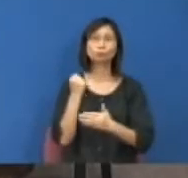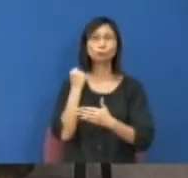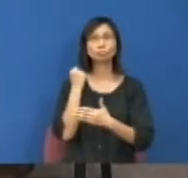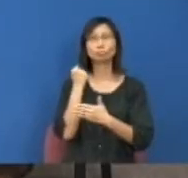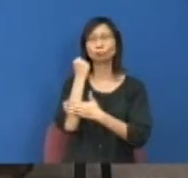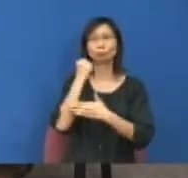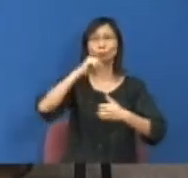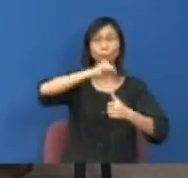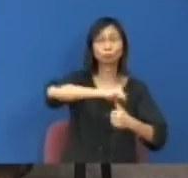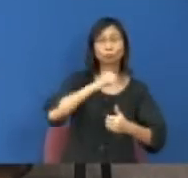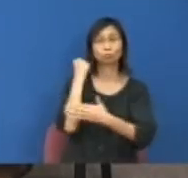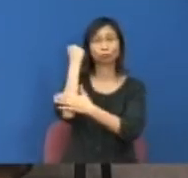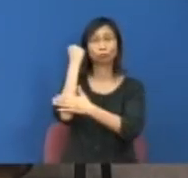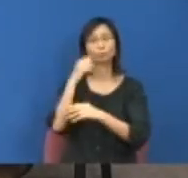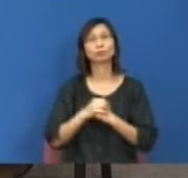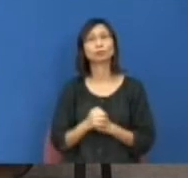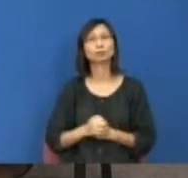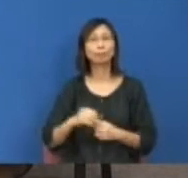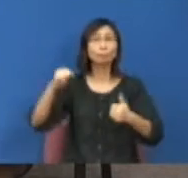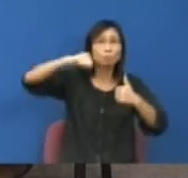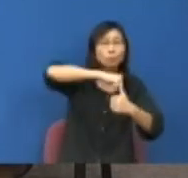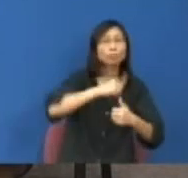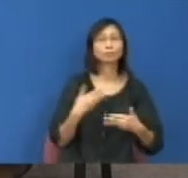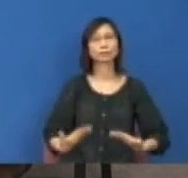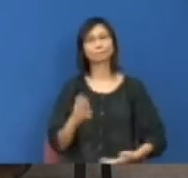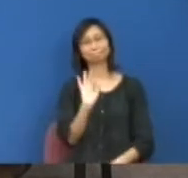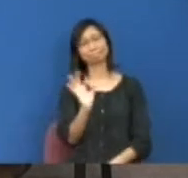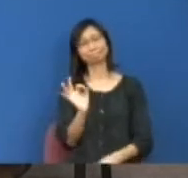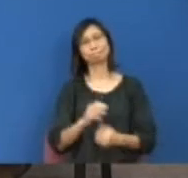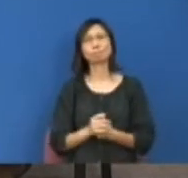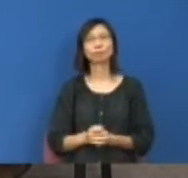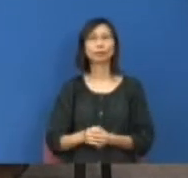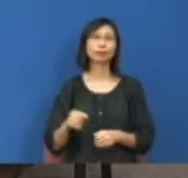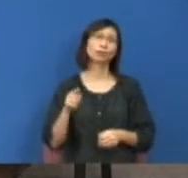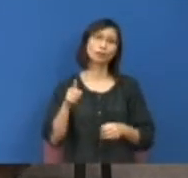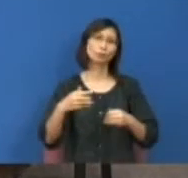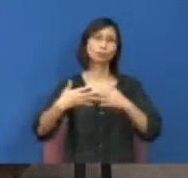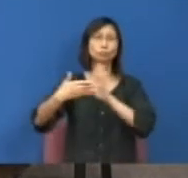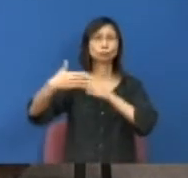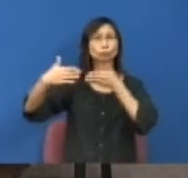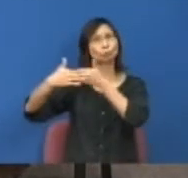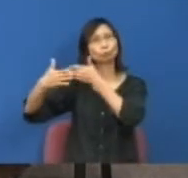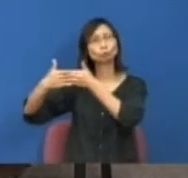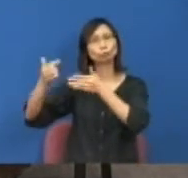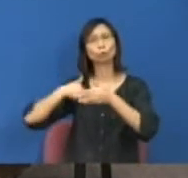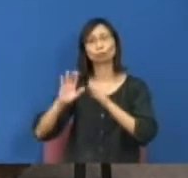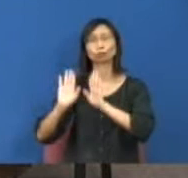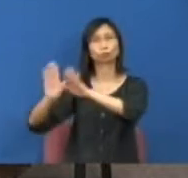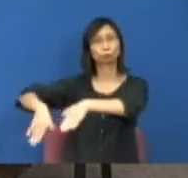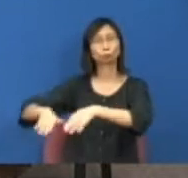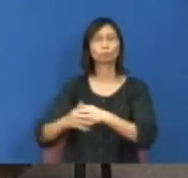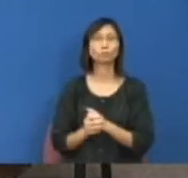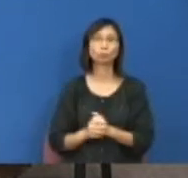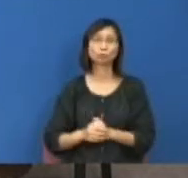實我哋係適量咁用力量嘅，譬如啱話你攔住我話推個欄啊，我哋都唔係打差佬，係咪？所